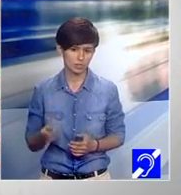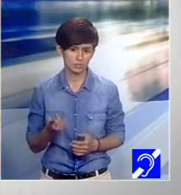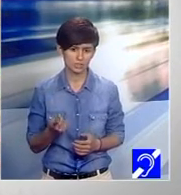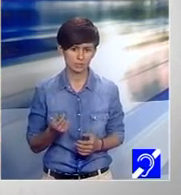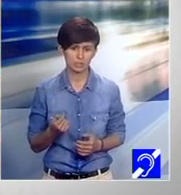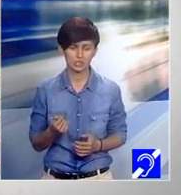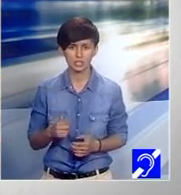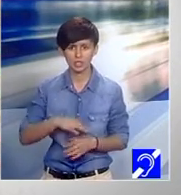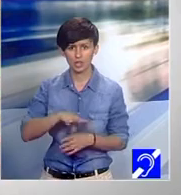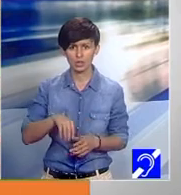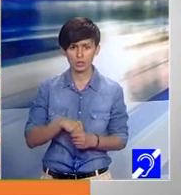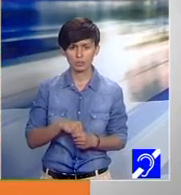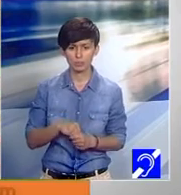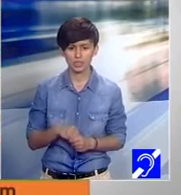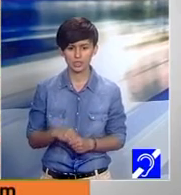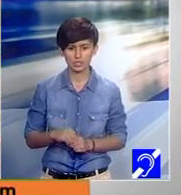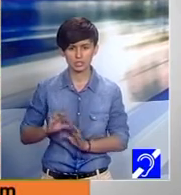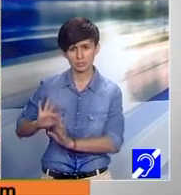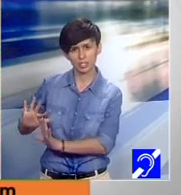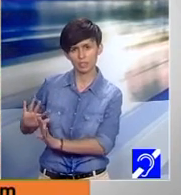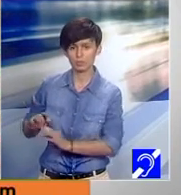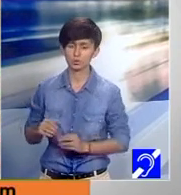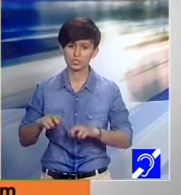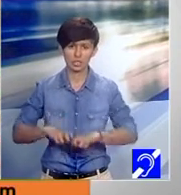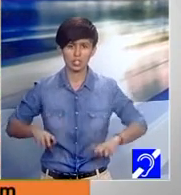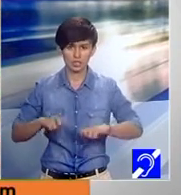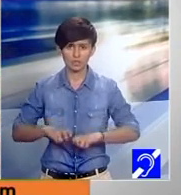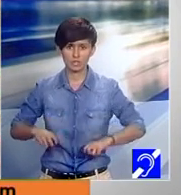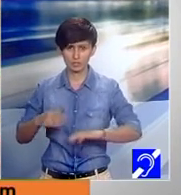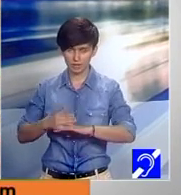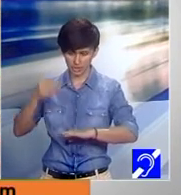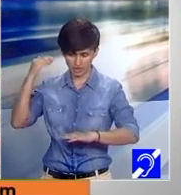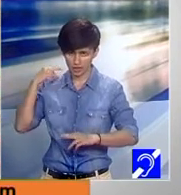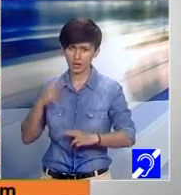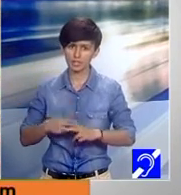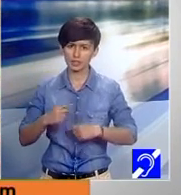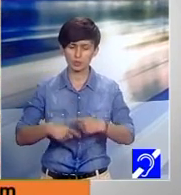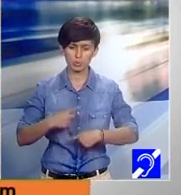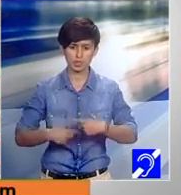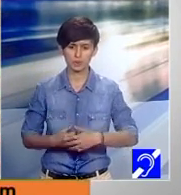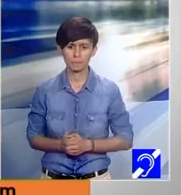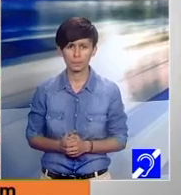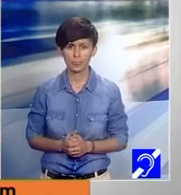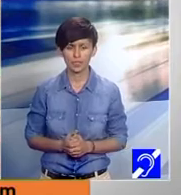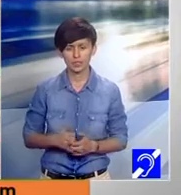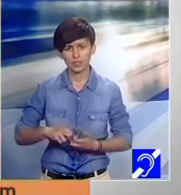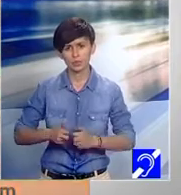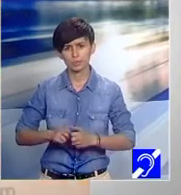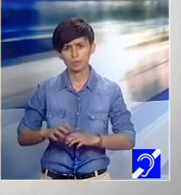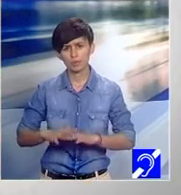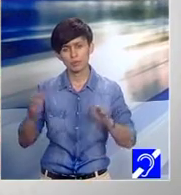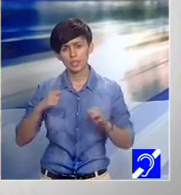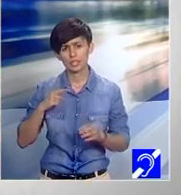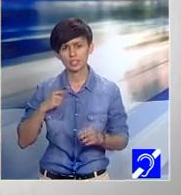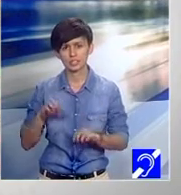refuze screening-ul. În al doilea rând, o foarte mare problematică este aceasta a depistării tardive.